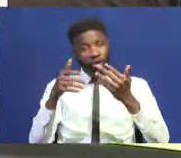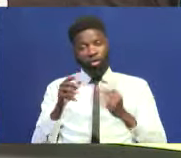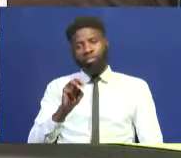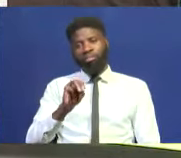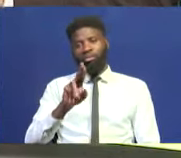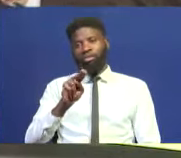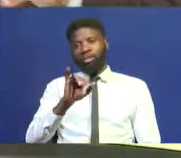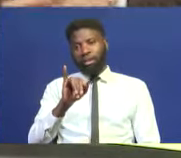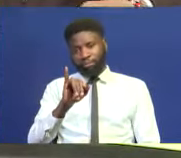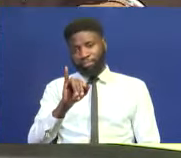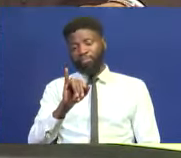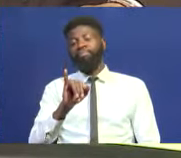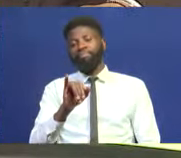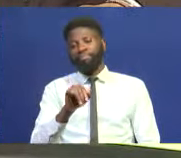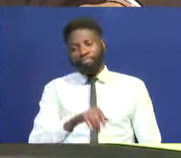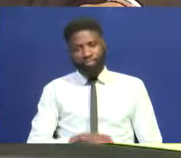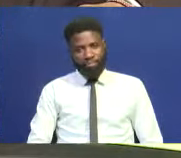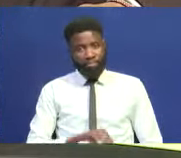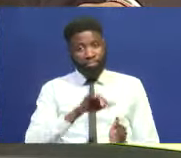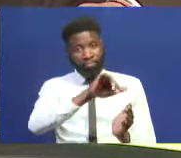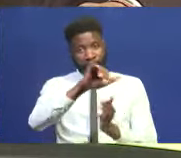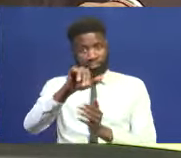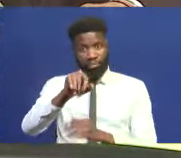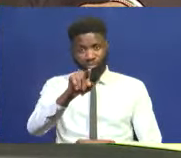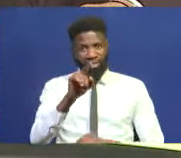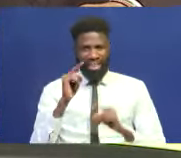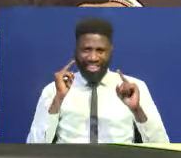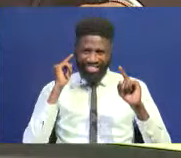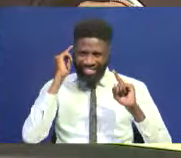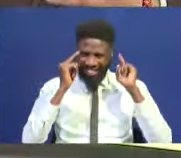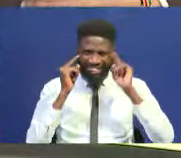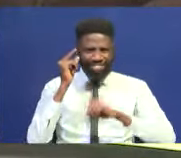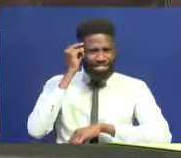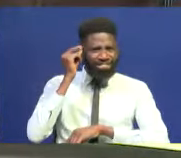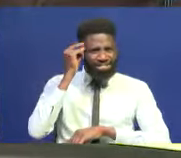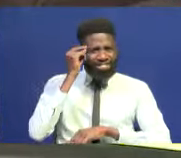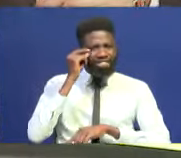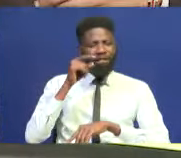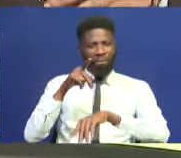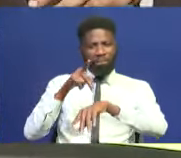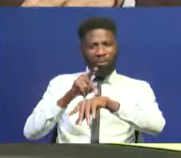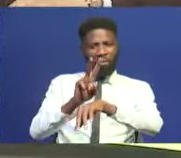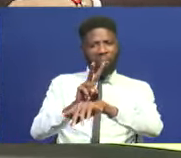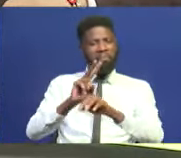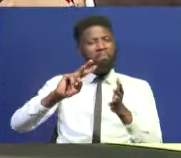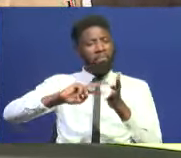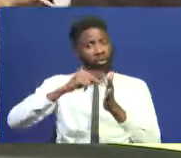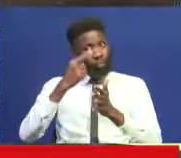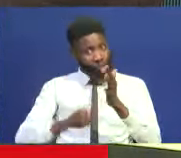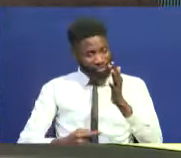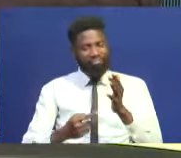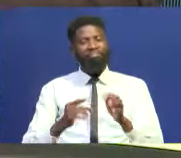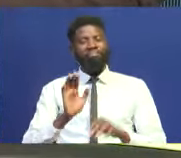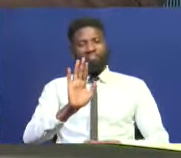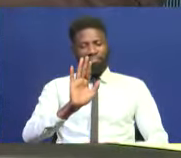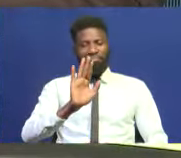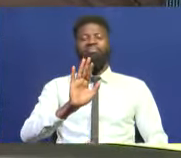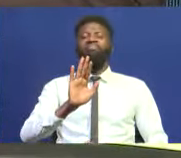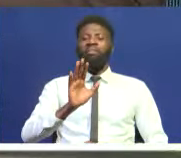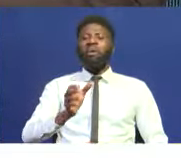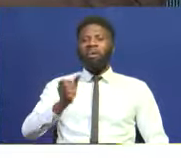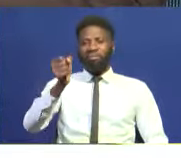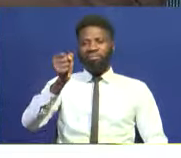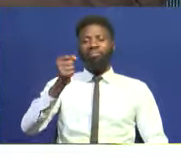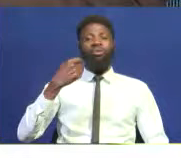Na mtazamaji unapoendelea kuwazawaza na kutupatia maana ya methali hiyo, tuendelee kukupasha taarifa ambapo Douglas Kanja